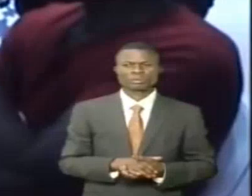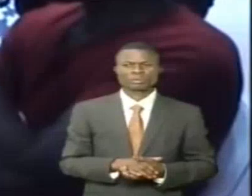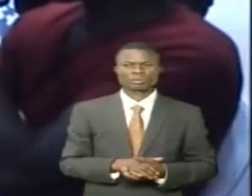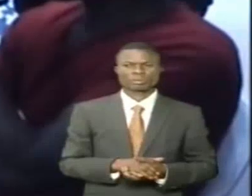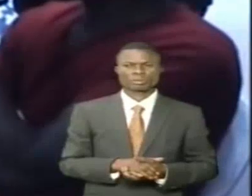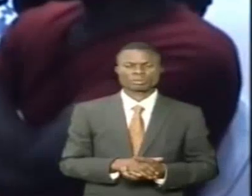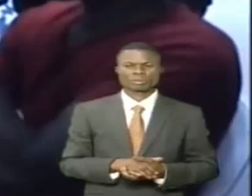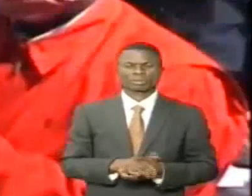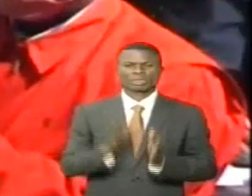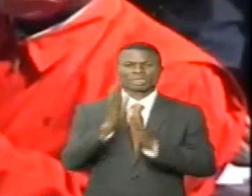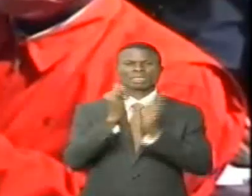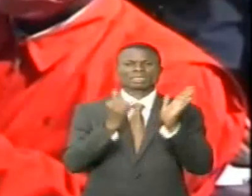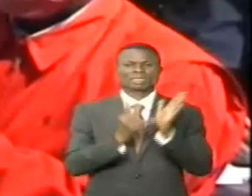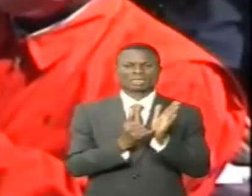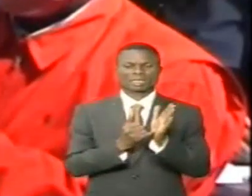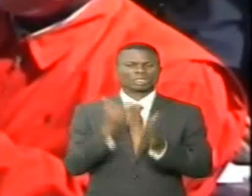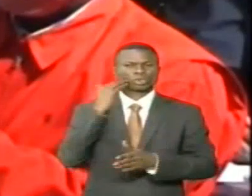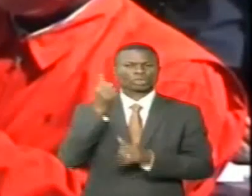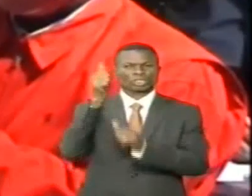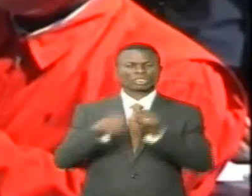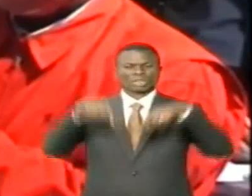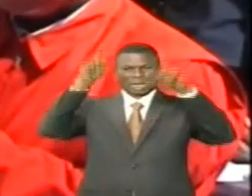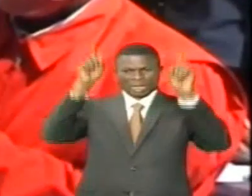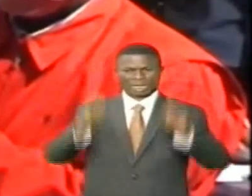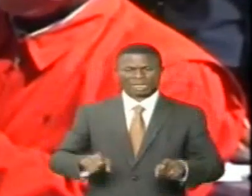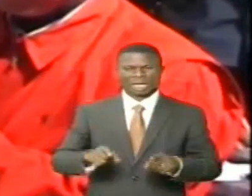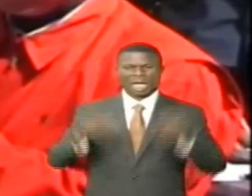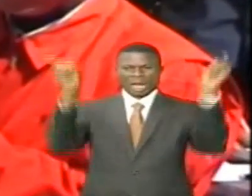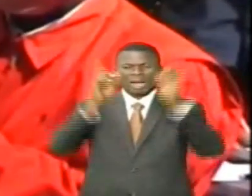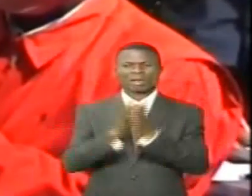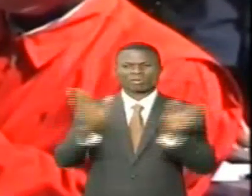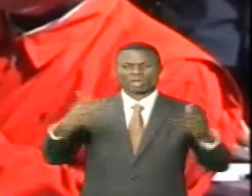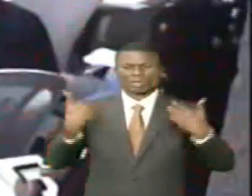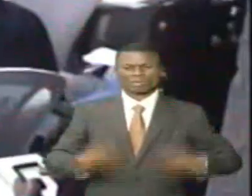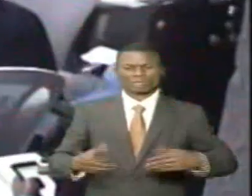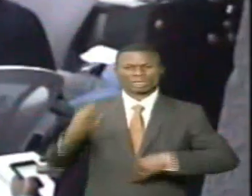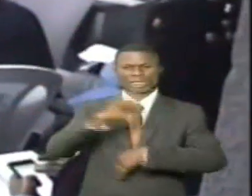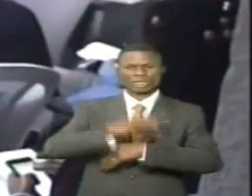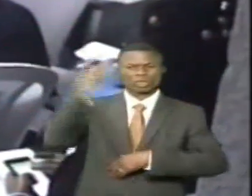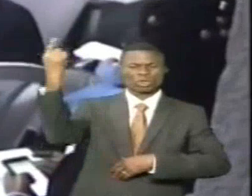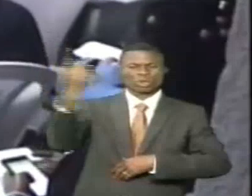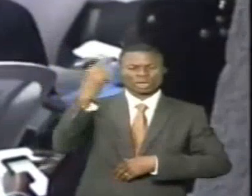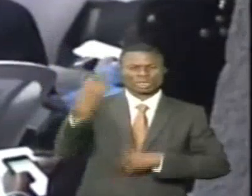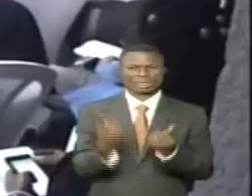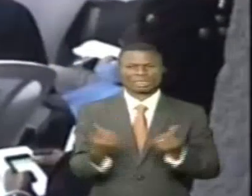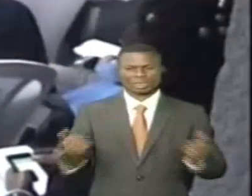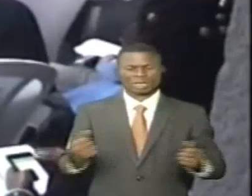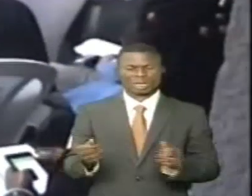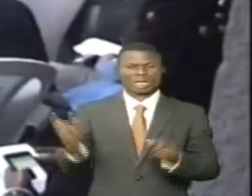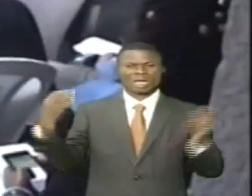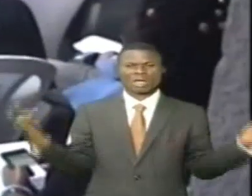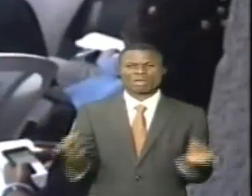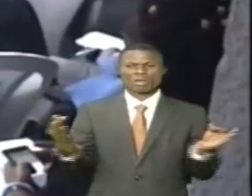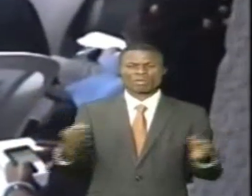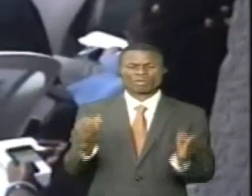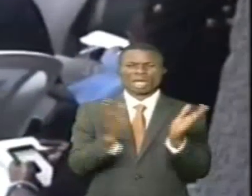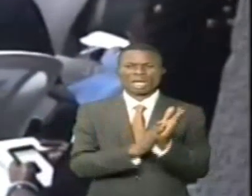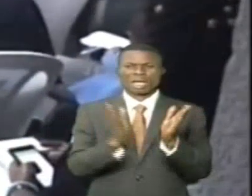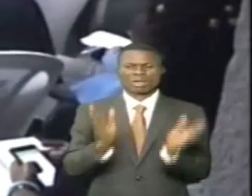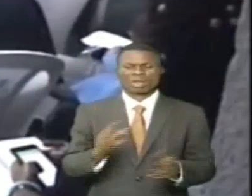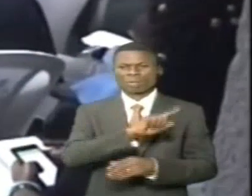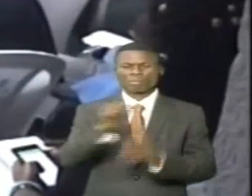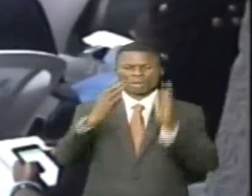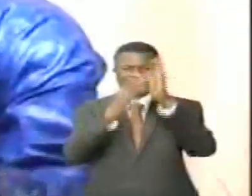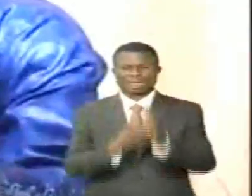Le 16 juin de chaque année, l'Afrique célèbre la journée de l'enfant africain. Cette journée rappelle les manifestations des écoliers en 1976 en